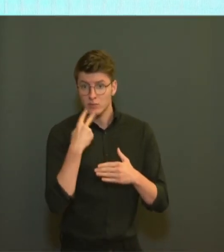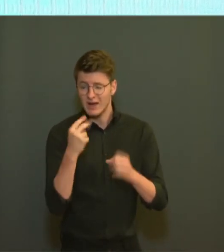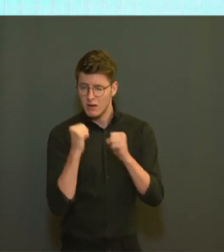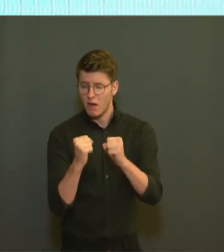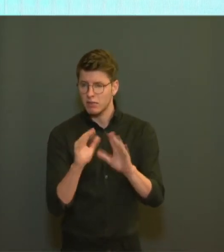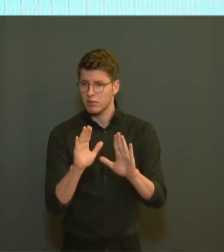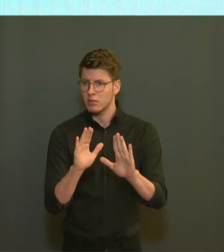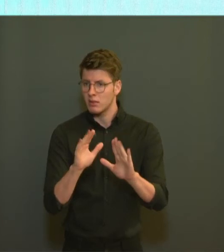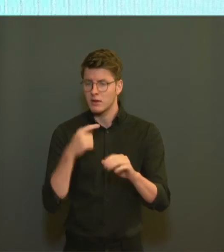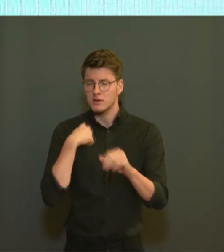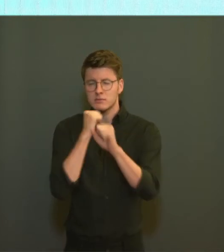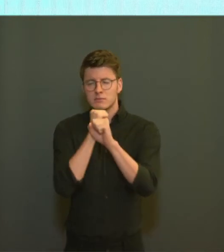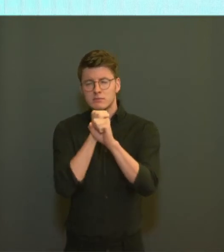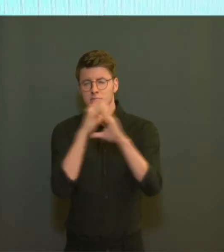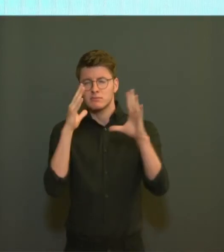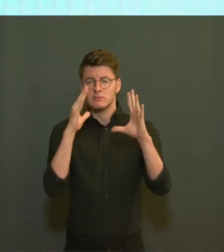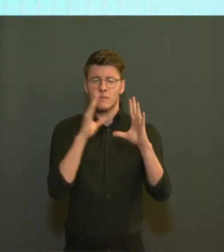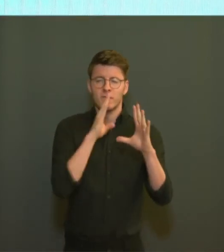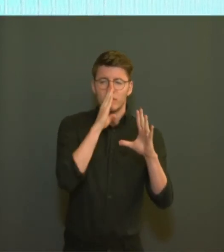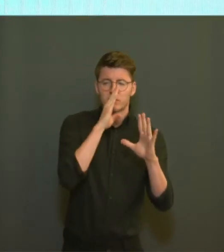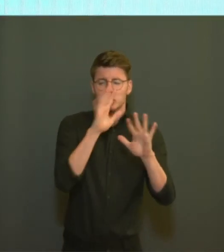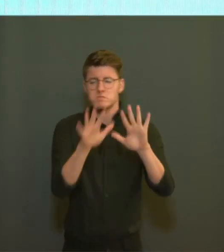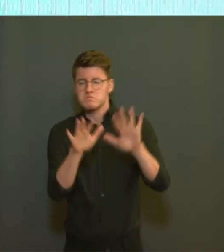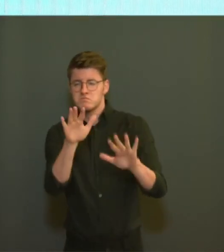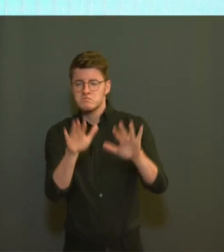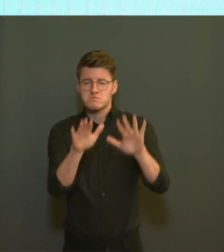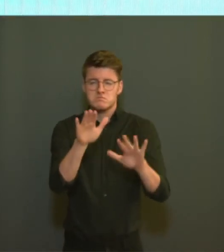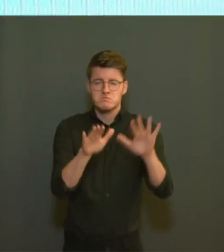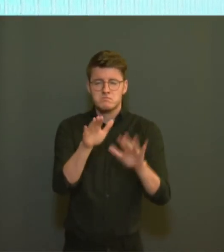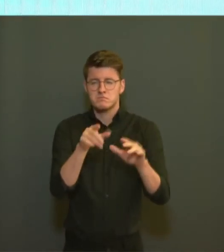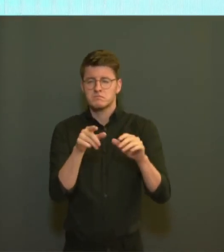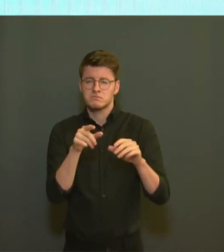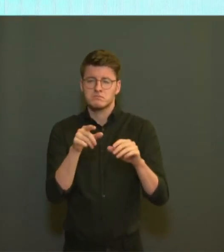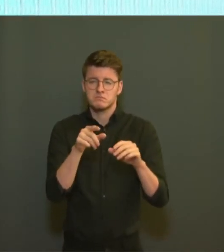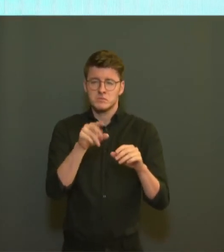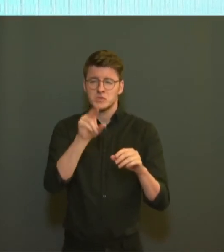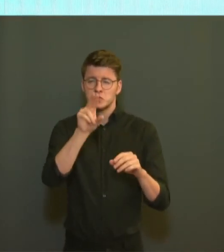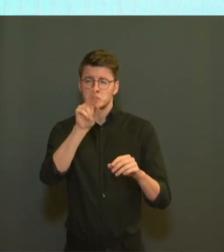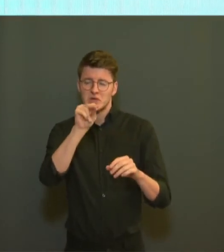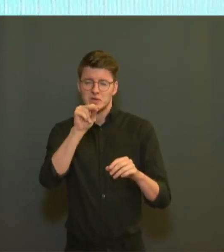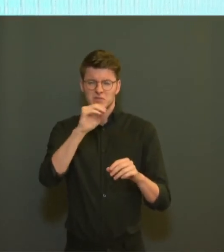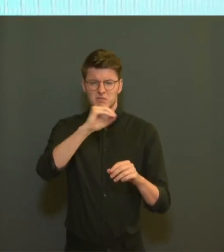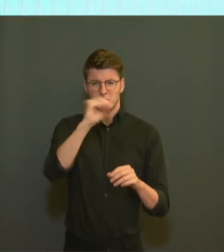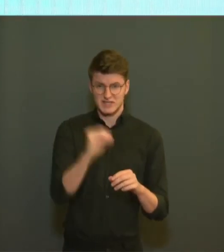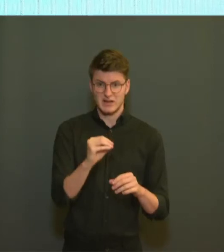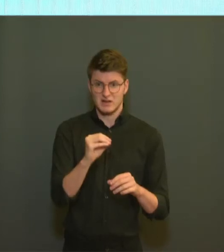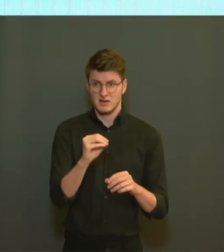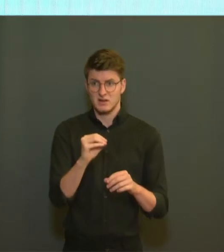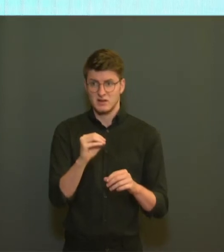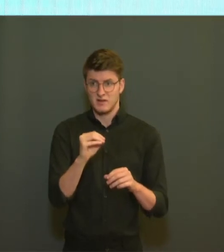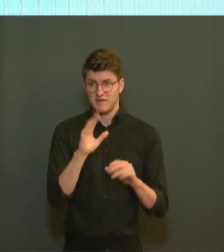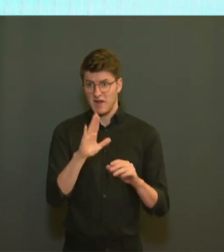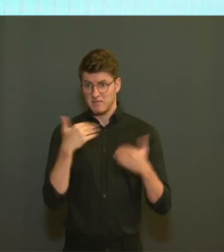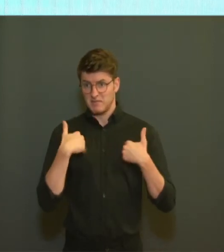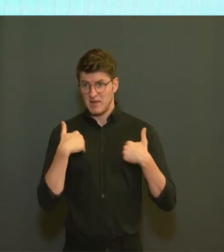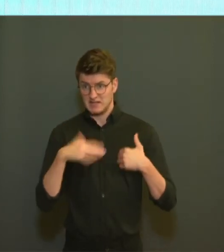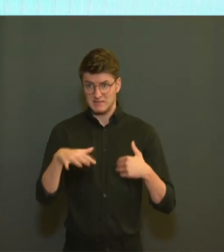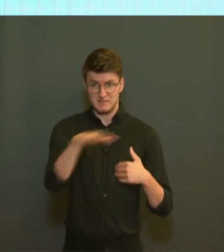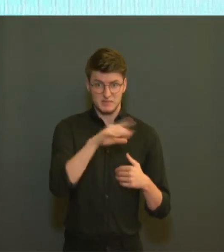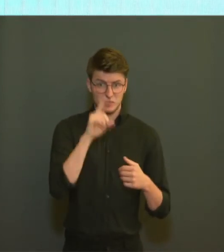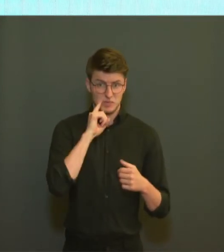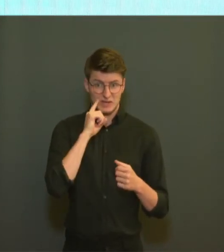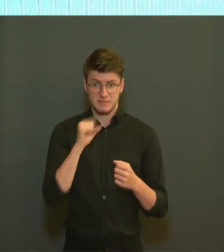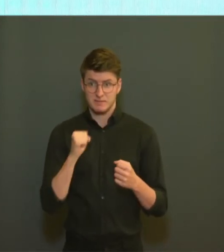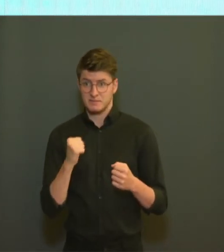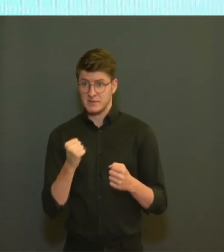dat zo'n 20% van de besmettingen die vastgesteld worden in België voorkomen bij mensen die in de voorbije 2 weken